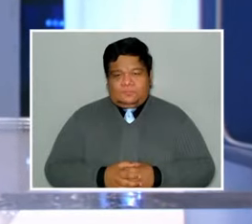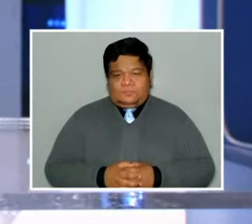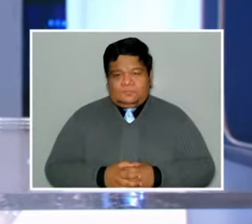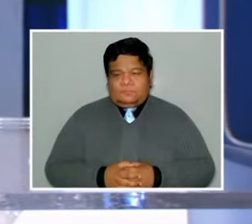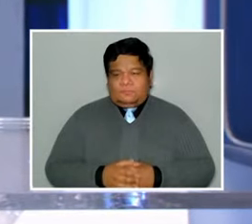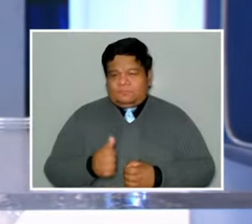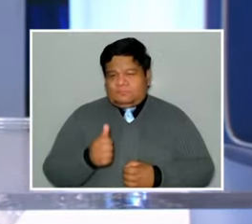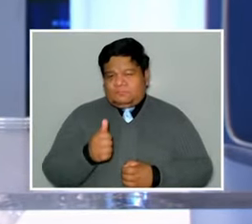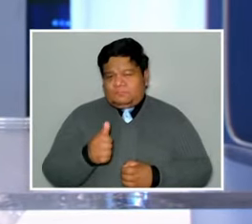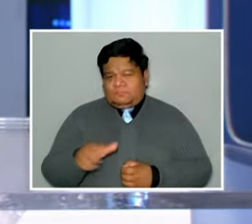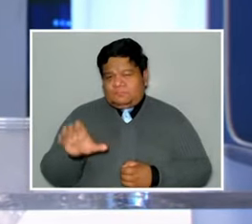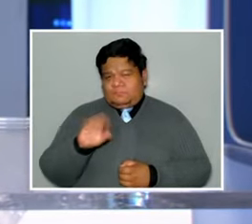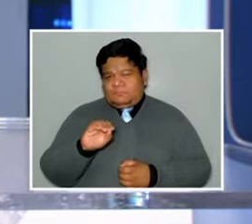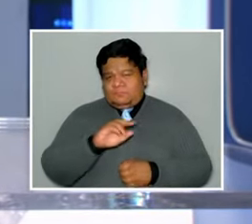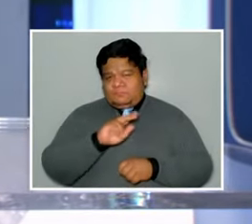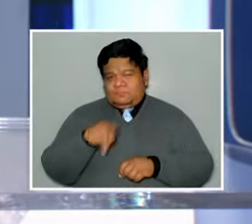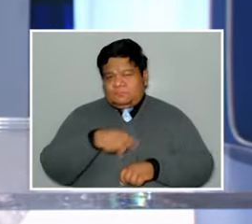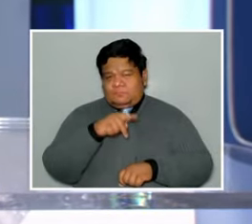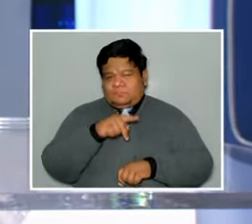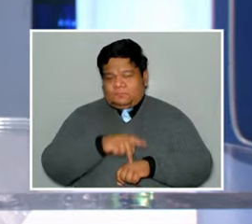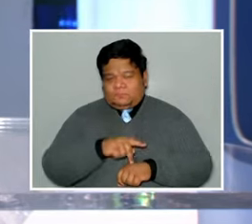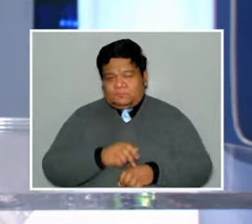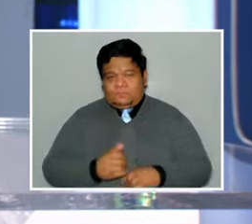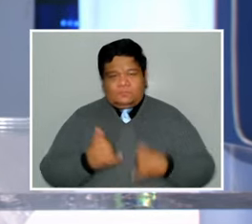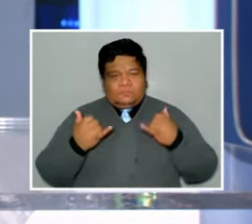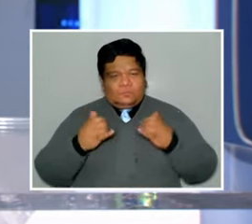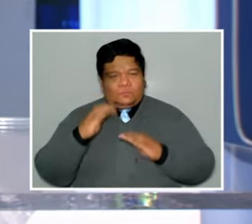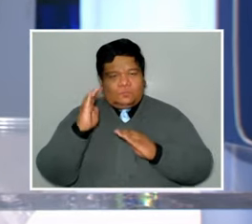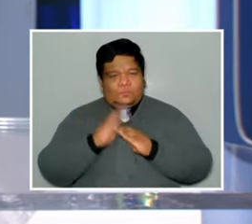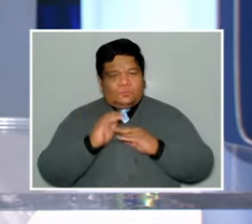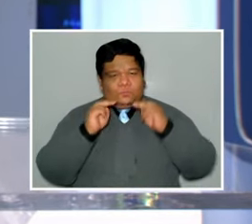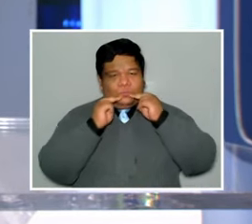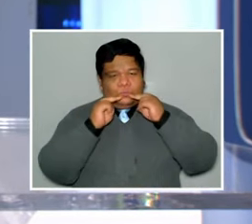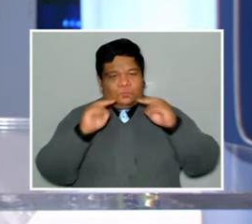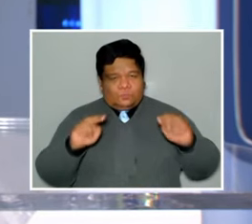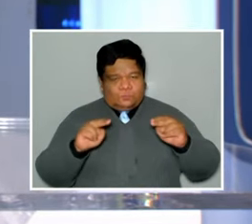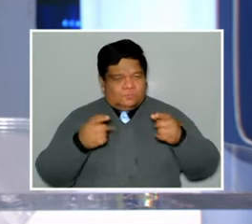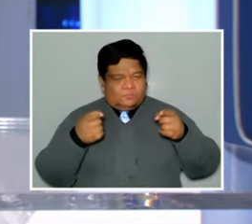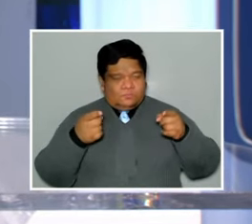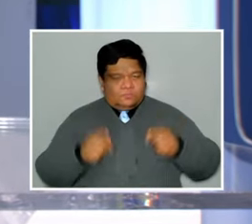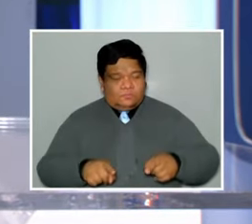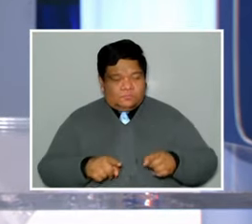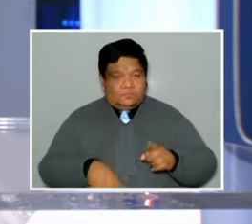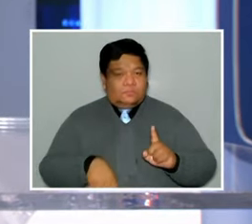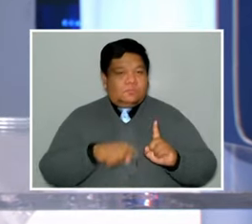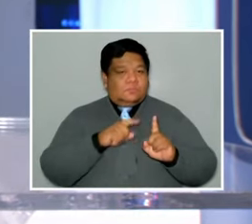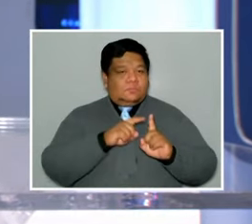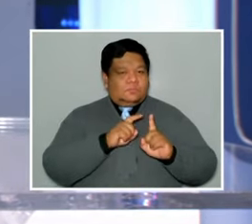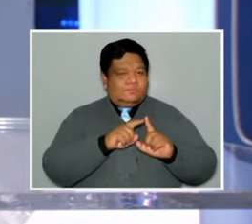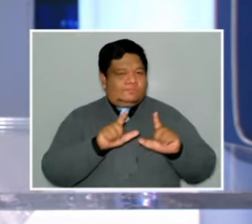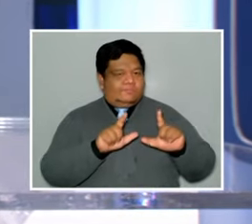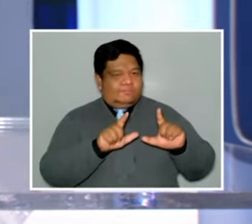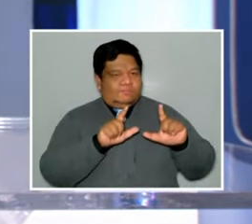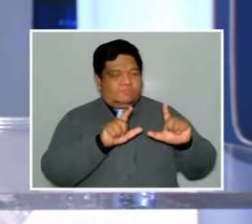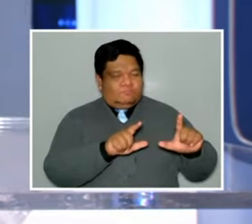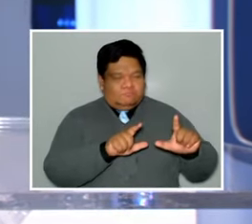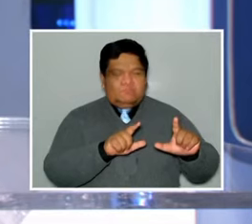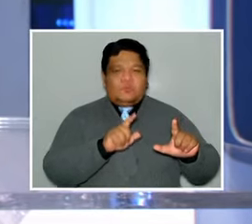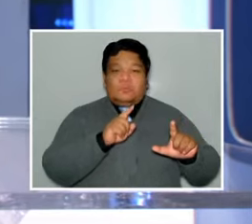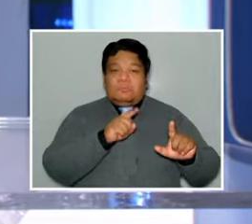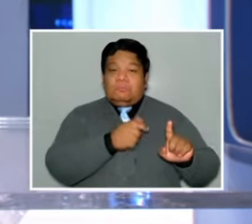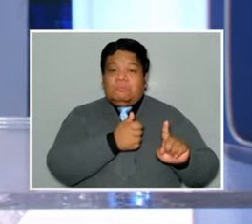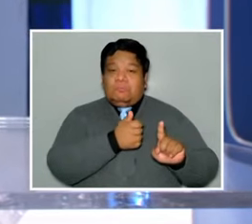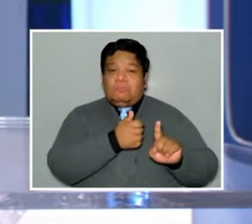isang suspect matapos mangakong aalisin niya ang masiselang video ng kanyang biktimang teenager sa social